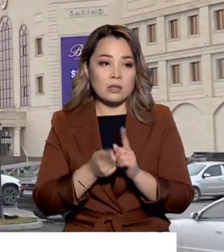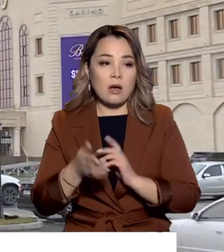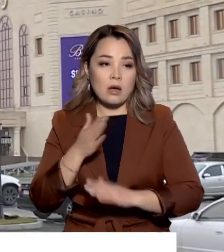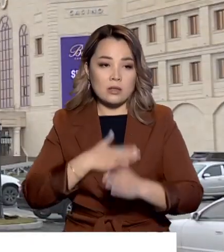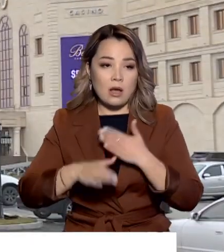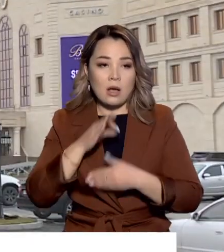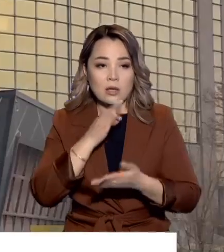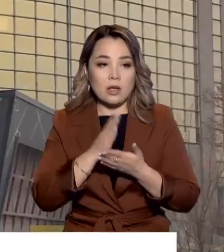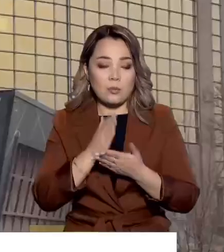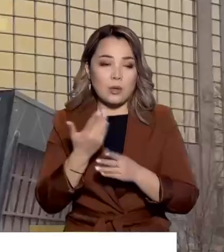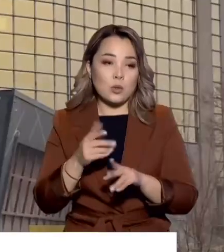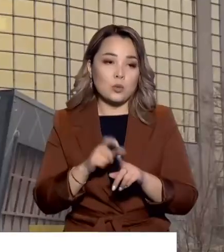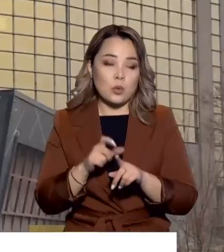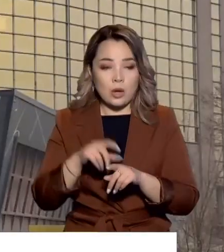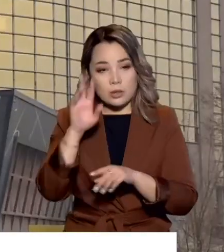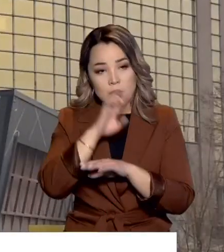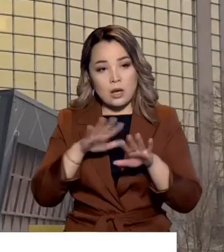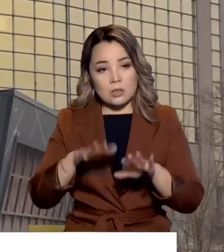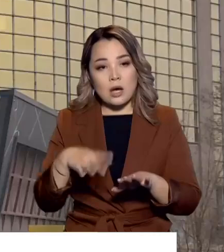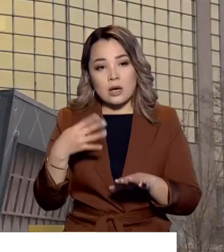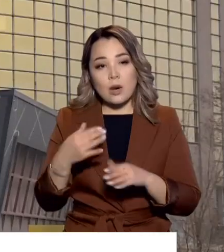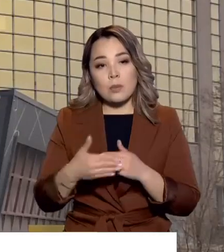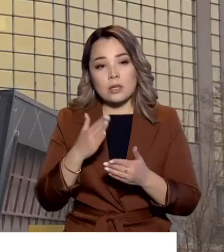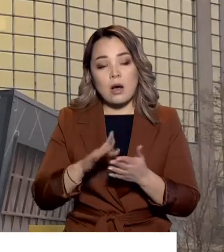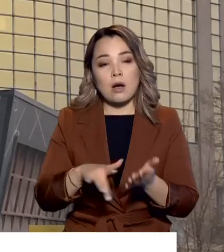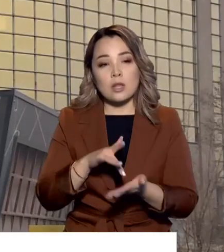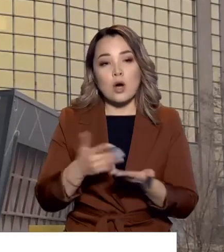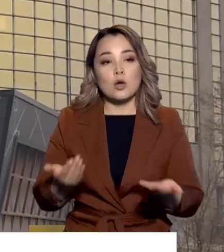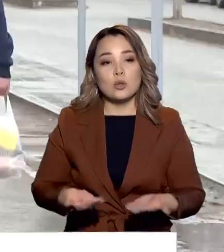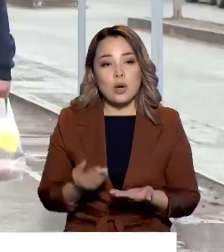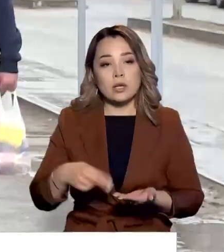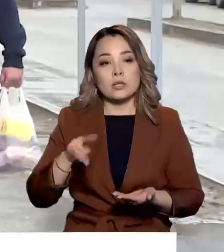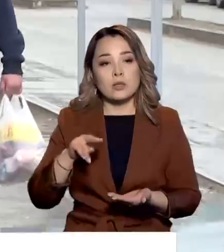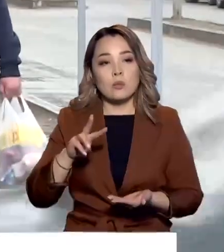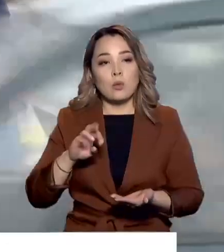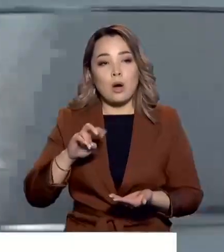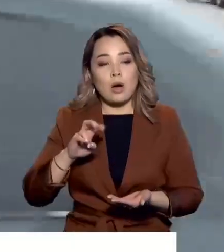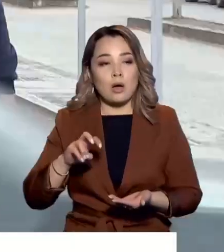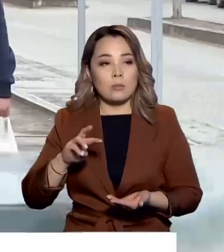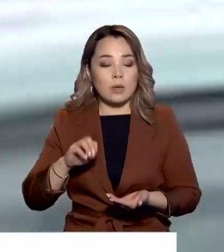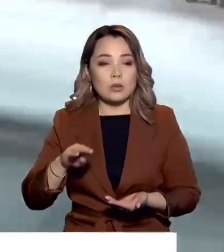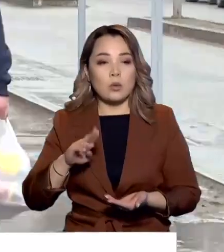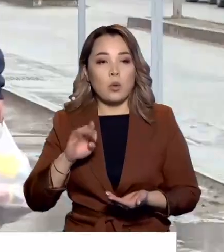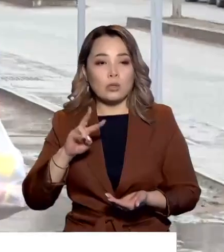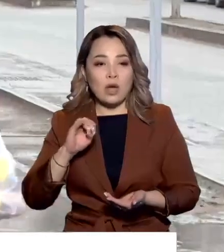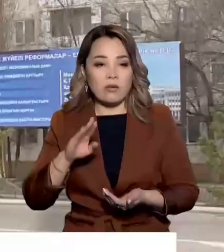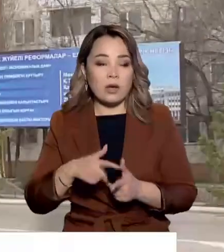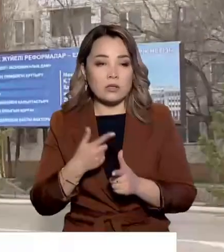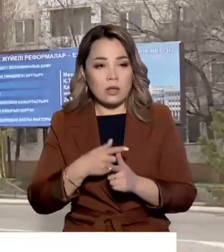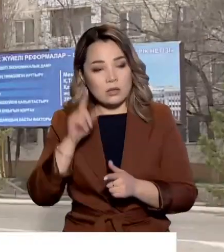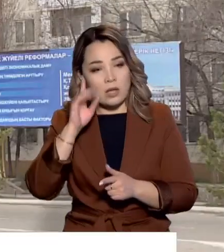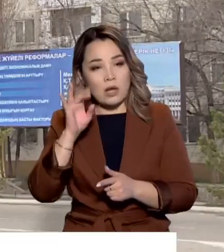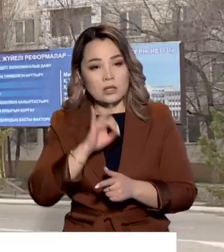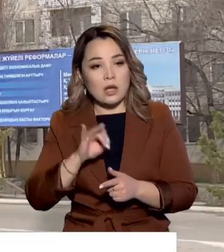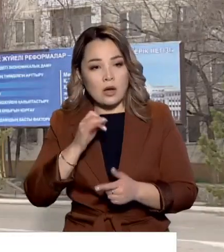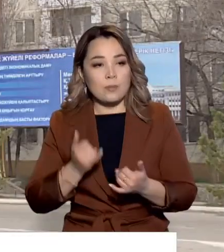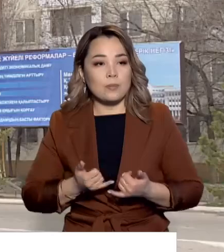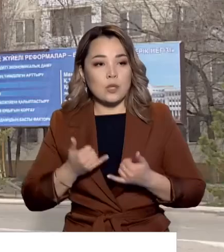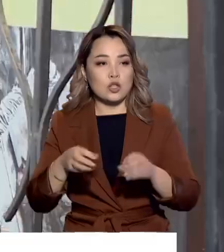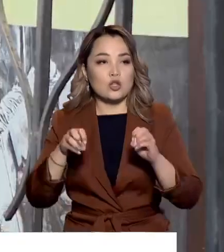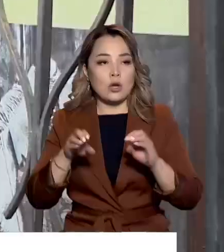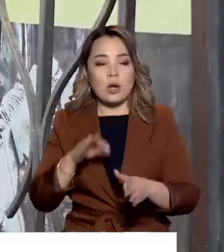құптап отыр. Олардың сөзінше, елімізде 40-тан аса қала тұрғызған Дінмұхаммед Ахметұлының есімін ұлықтау тарихи маңызы зор